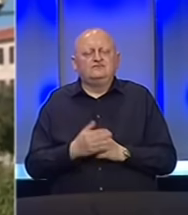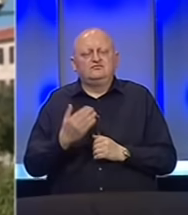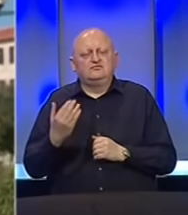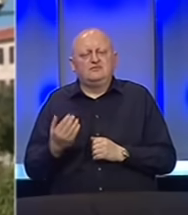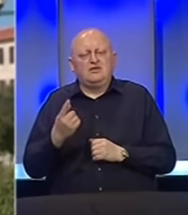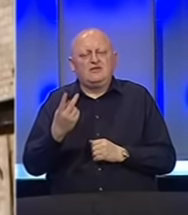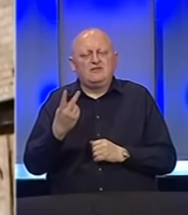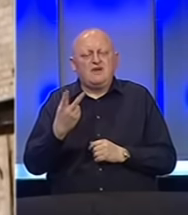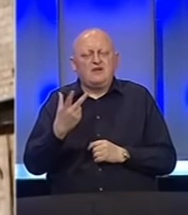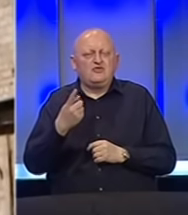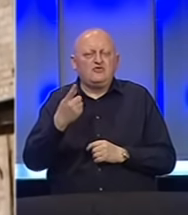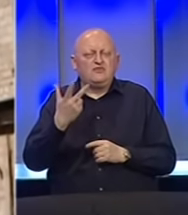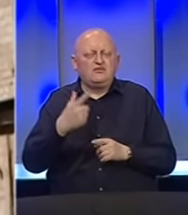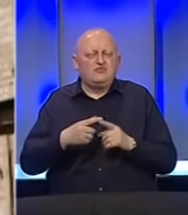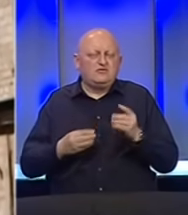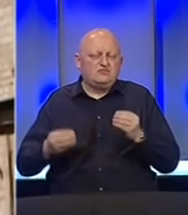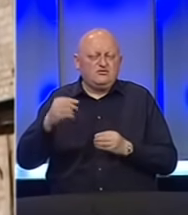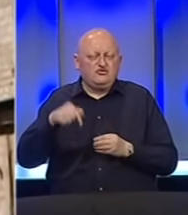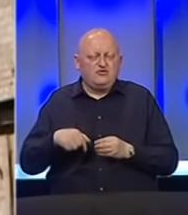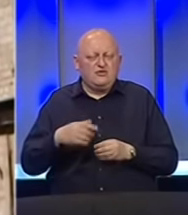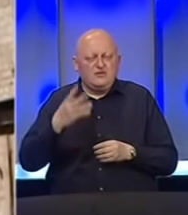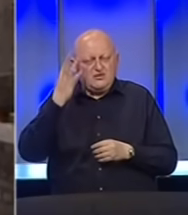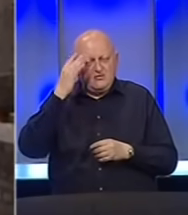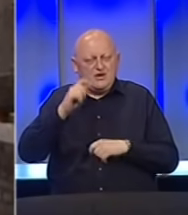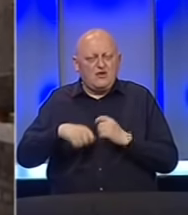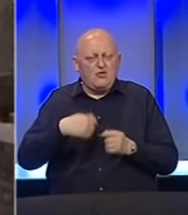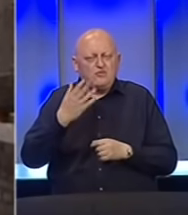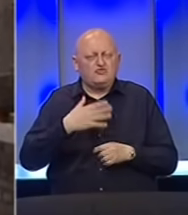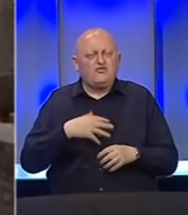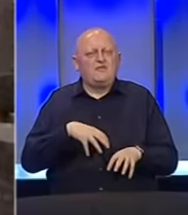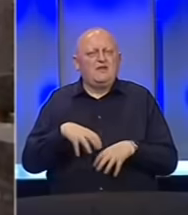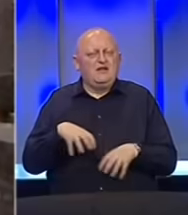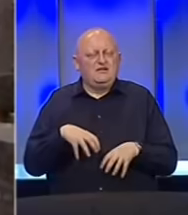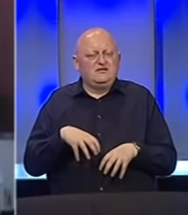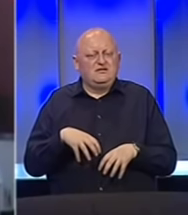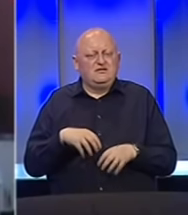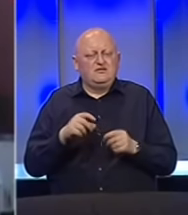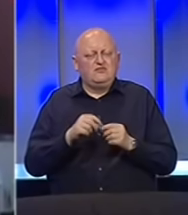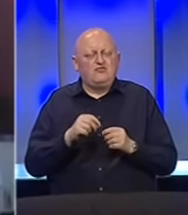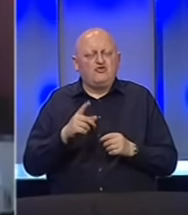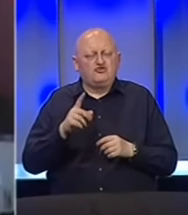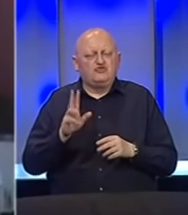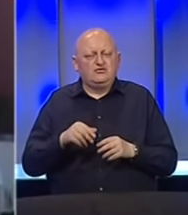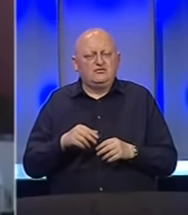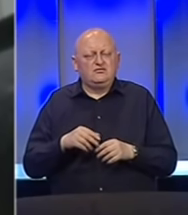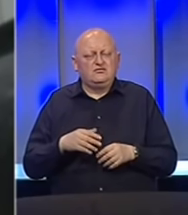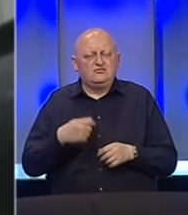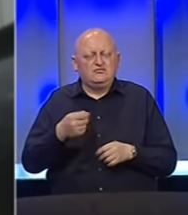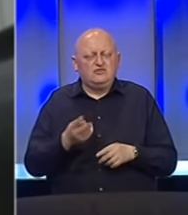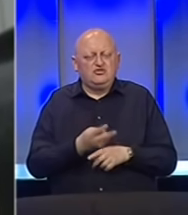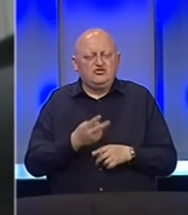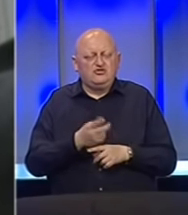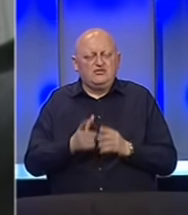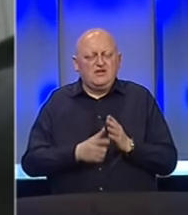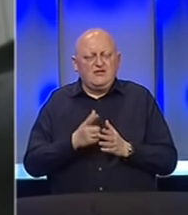su do dva i više puta veće nego ovdje, ali i briga poslodavaca o svojim radnicima. Boško će najvjerovatnije imati nadoknadu od države za